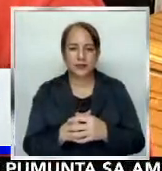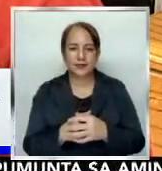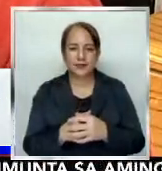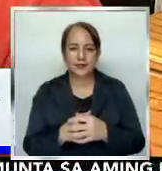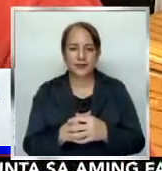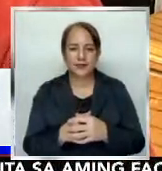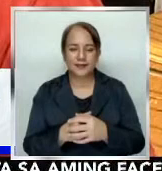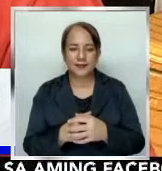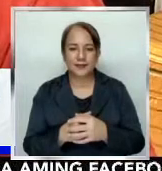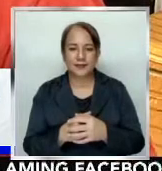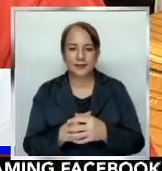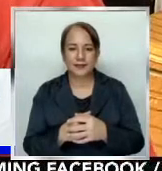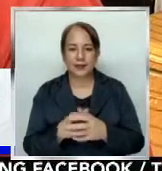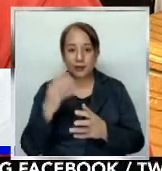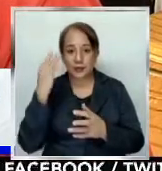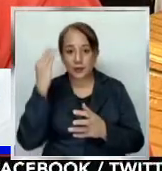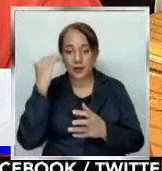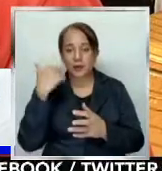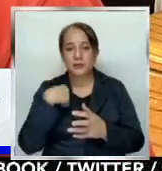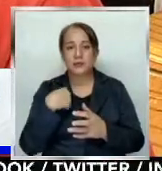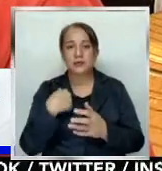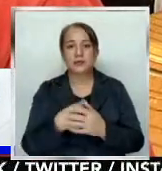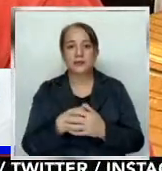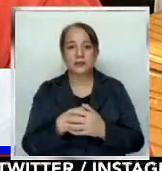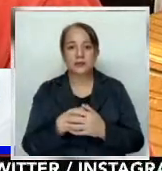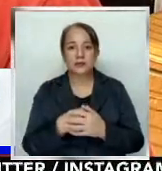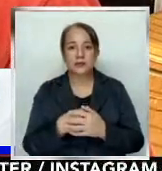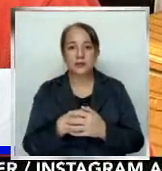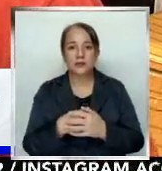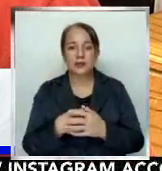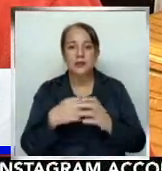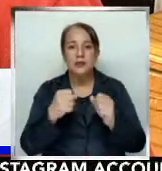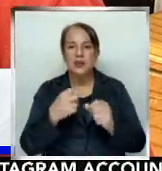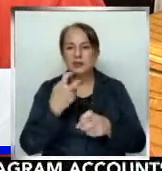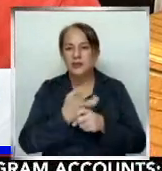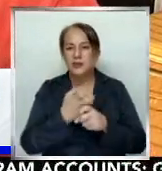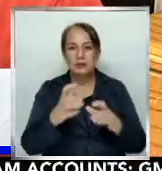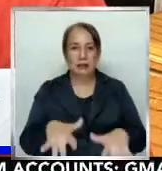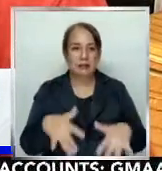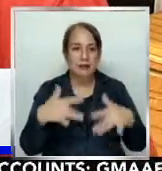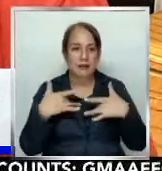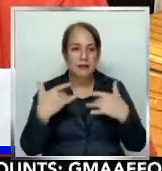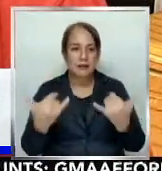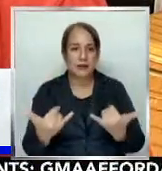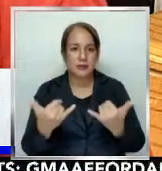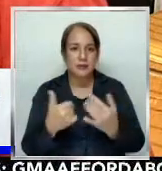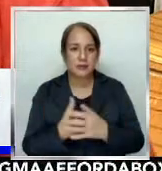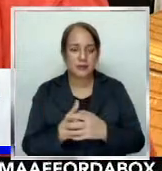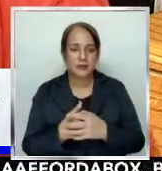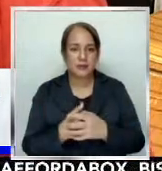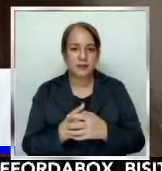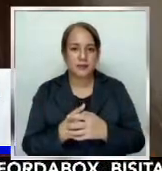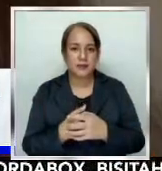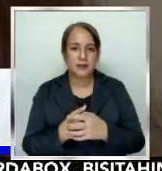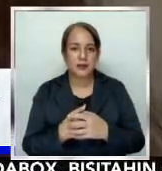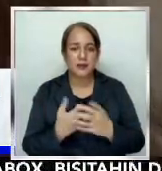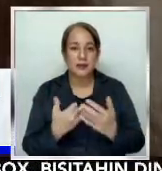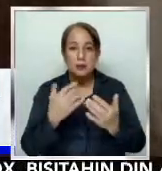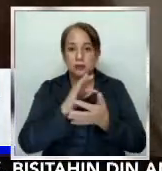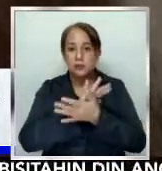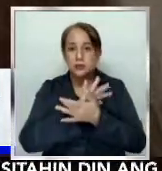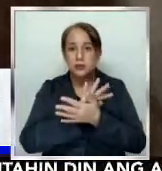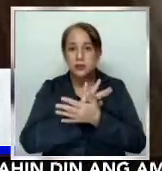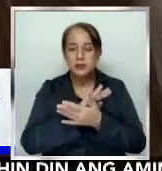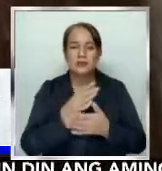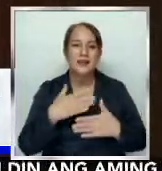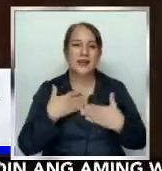Para kahit papano, eh sa hirap ng buhay ngayon eh. Lalo ngayong pandemic. Masaya,